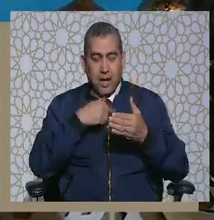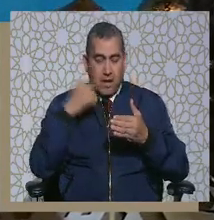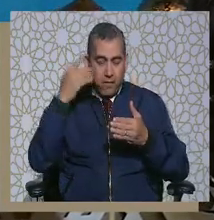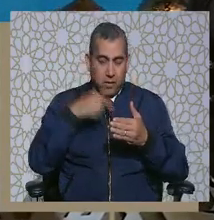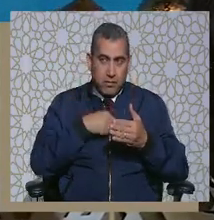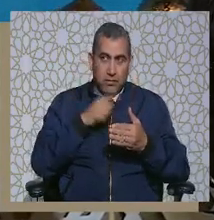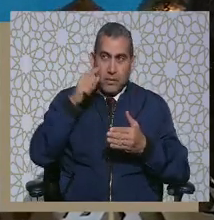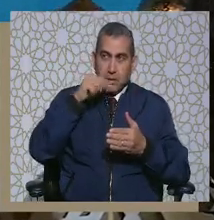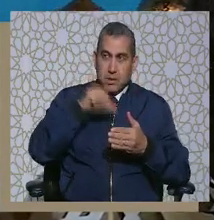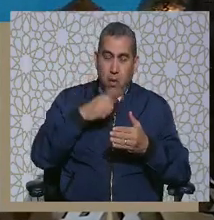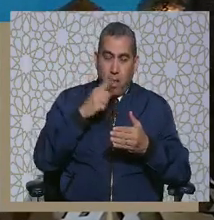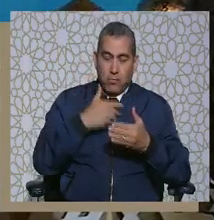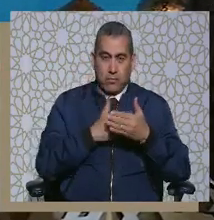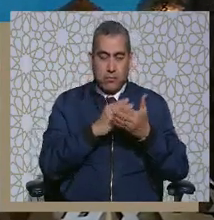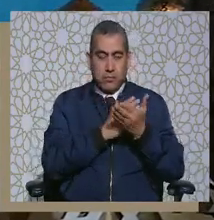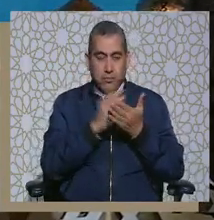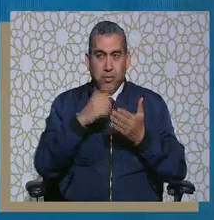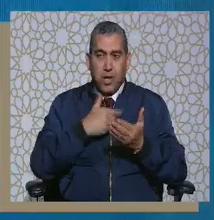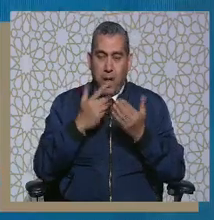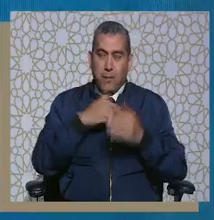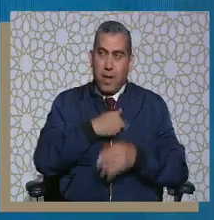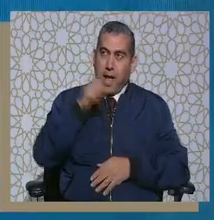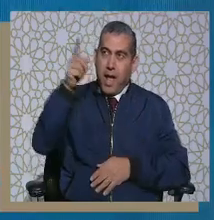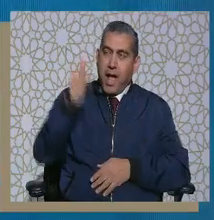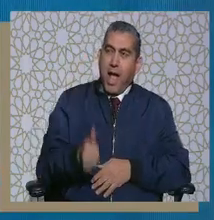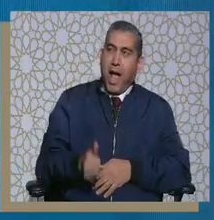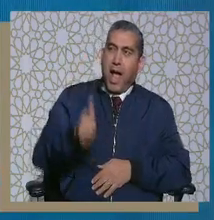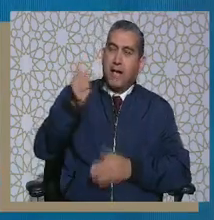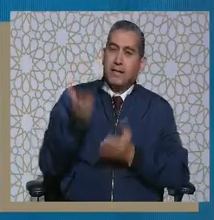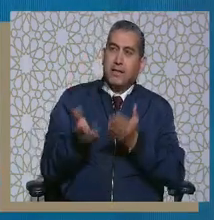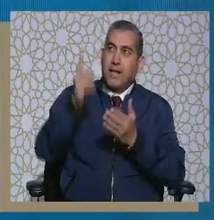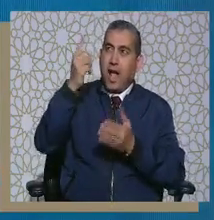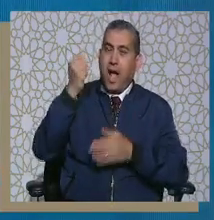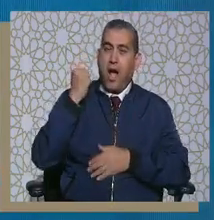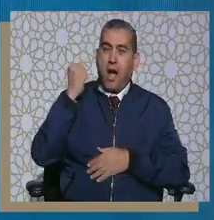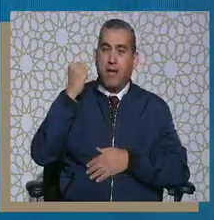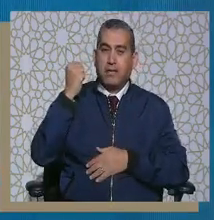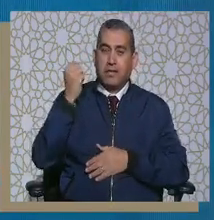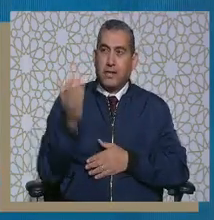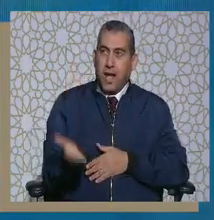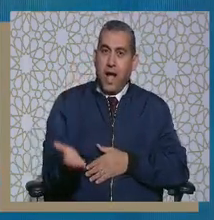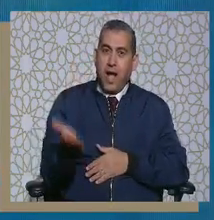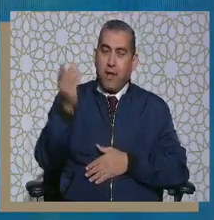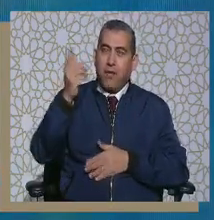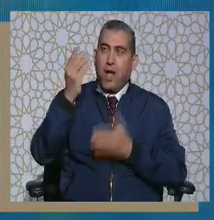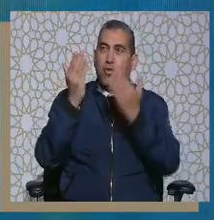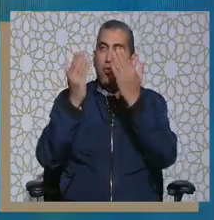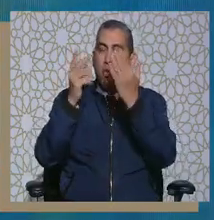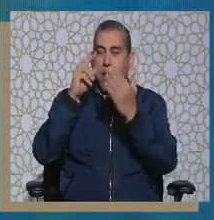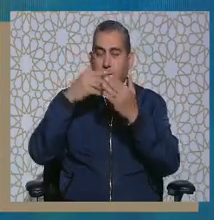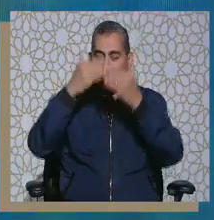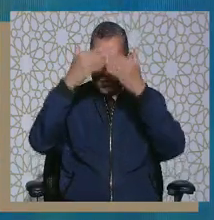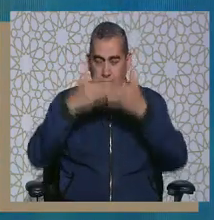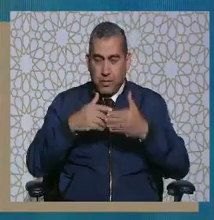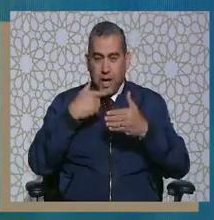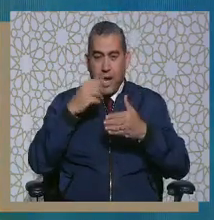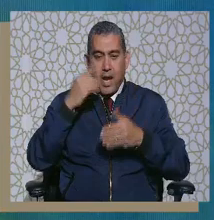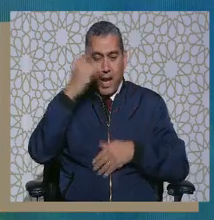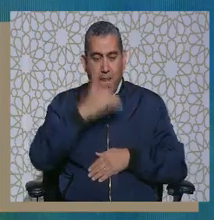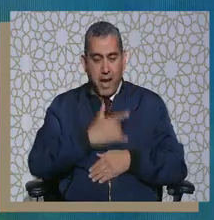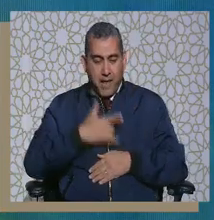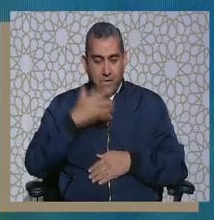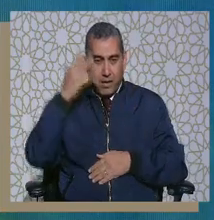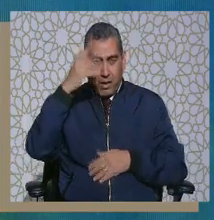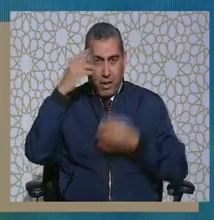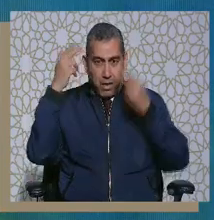واني قد حسنت الظن فيك فيا قدير اسالك ان تزيل عني اوهام نفسي واني